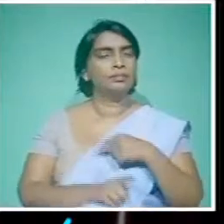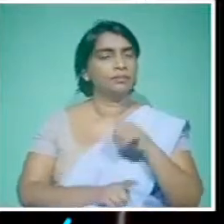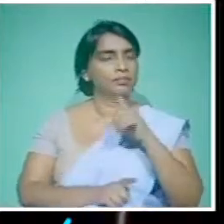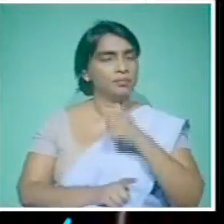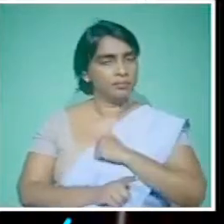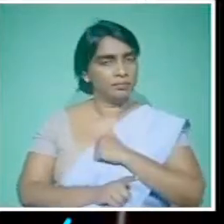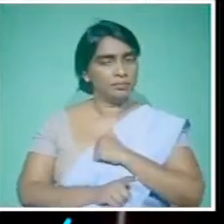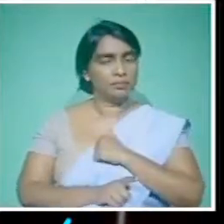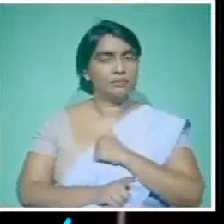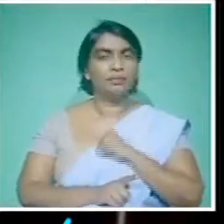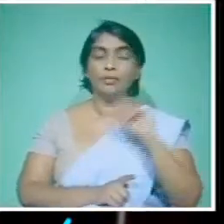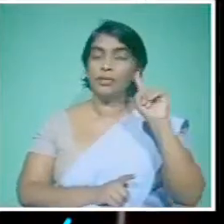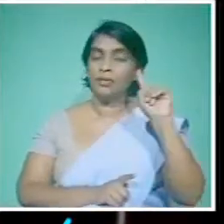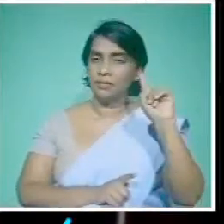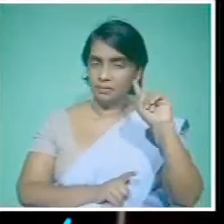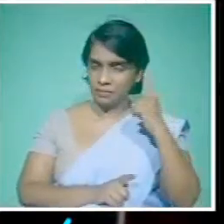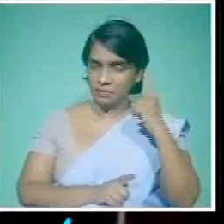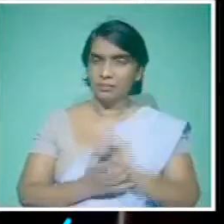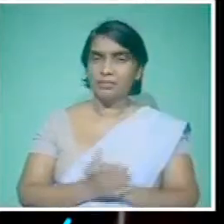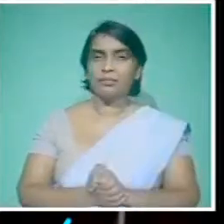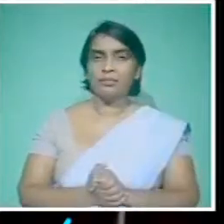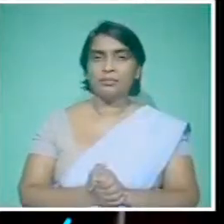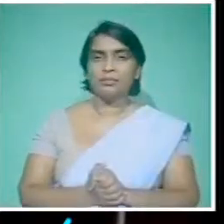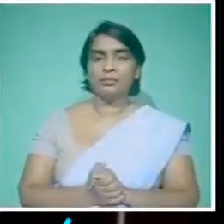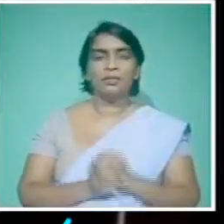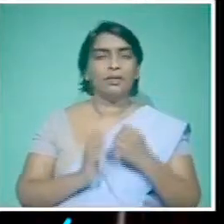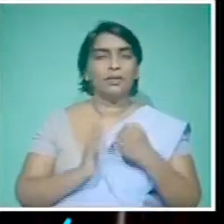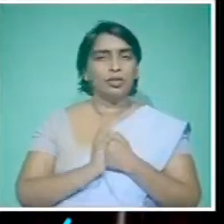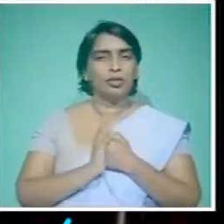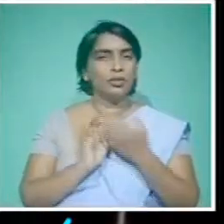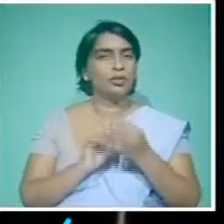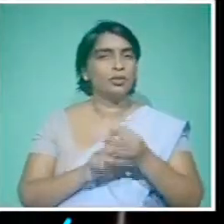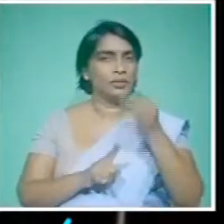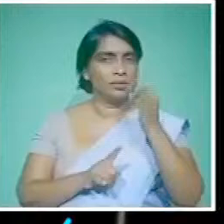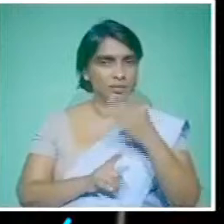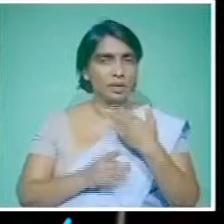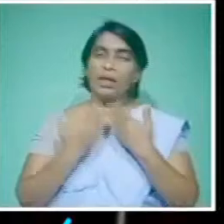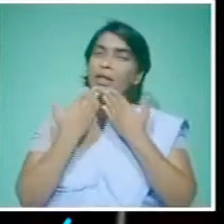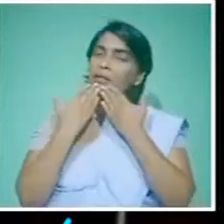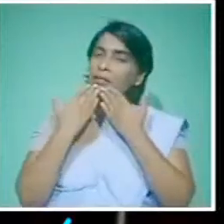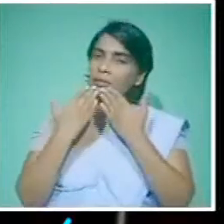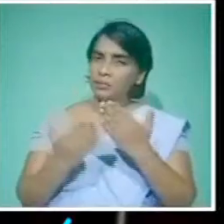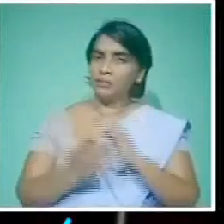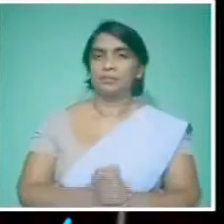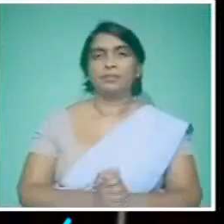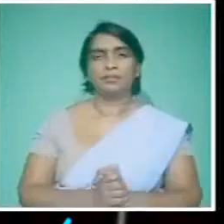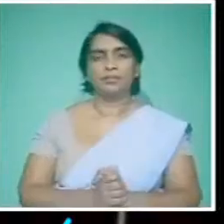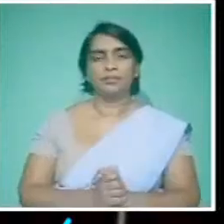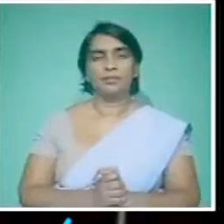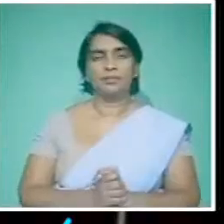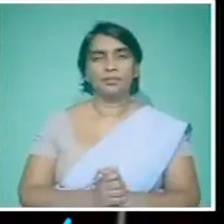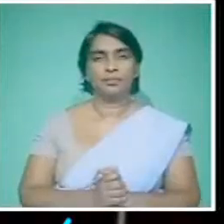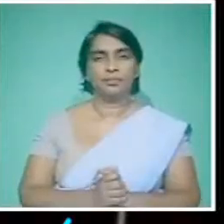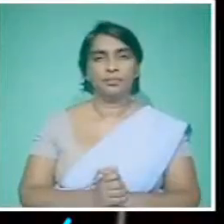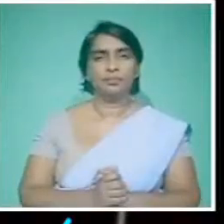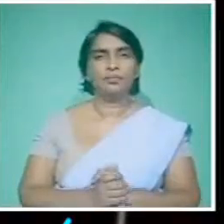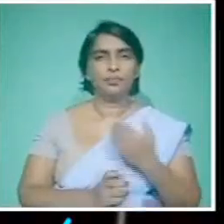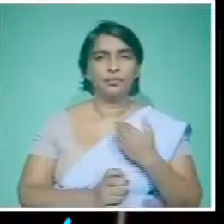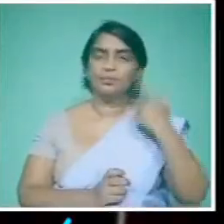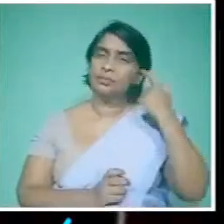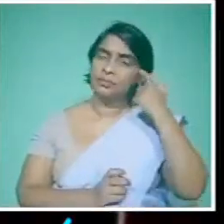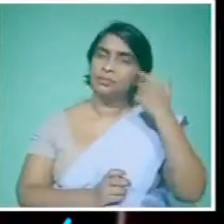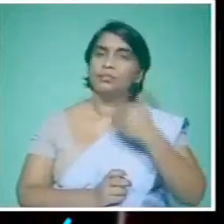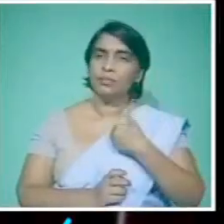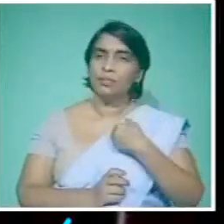kemathi palamuyenma garu jana adipati tumata stutiwanta wenna mama hitanne